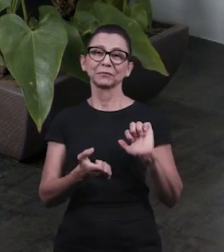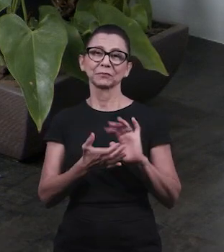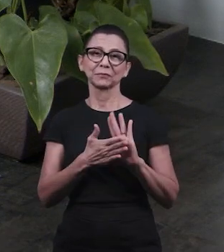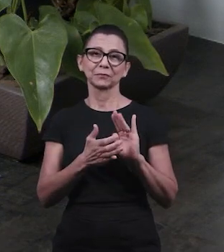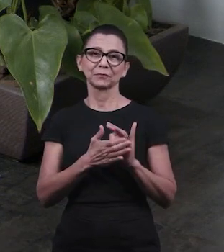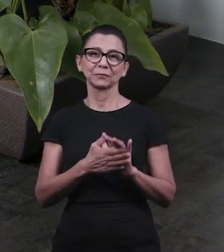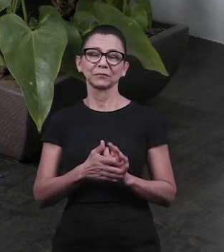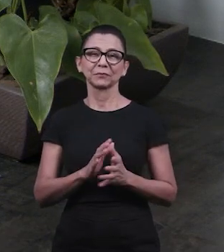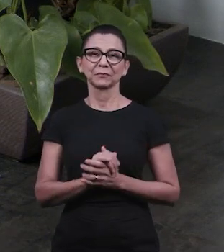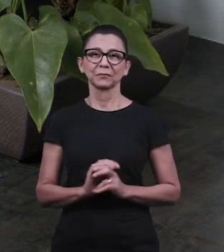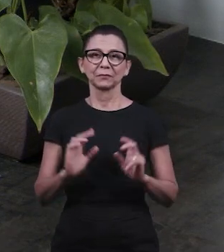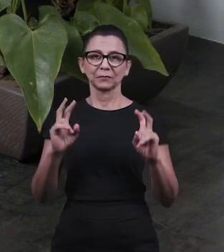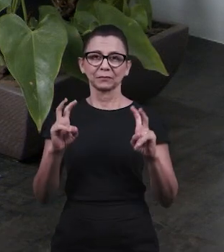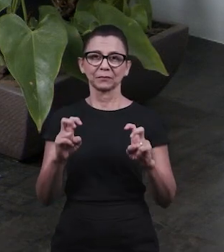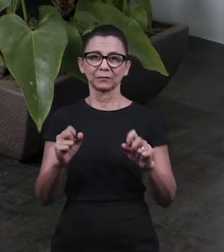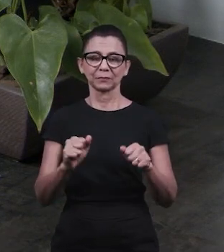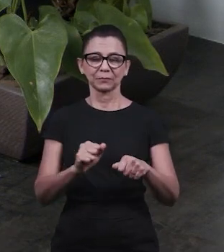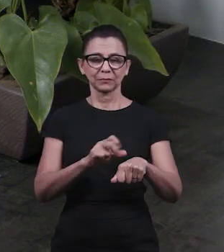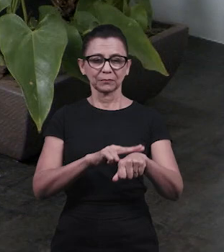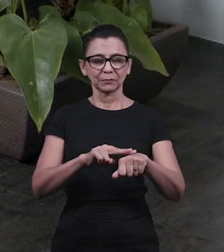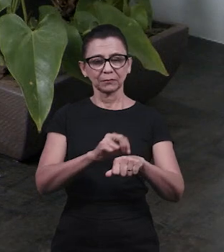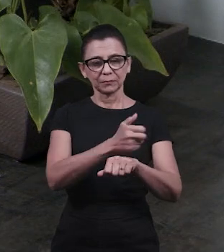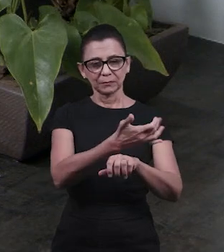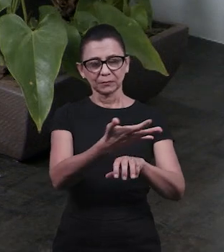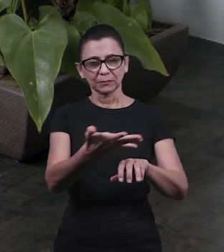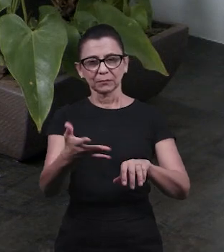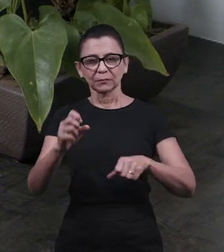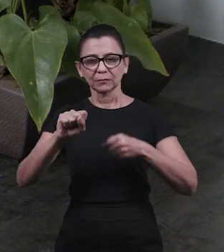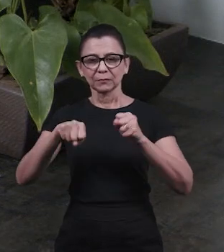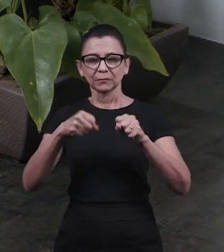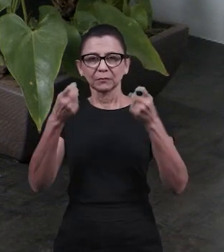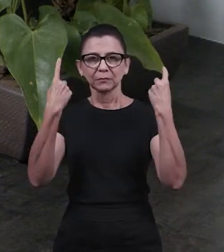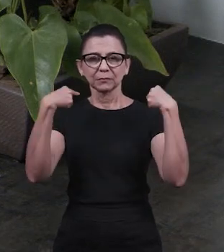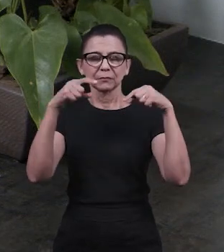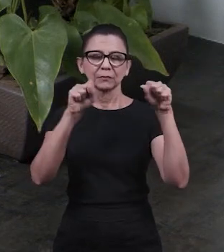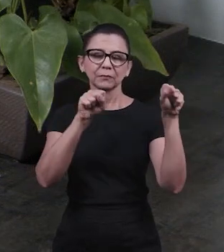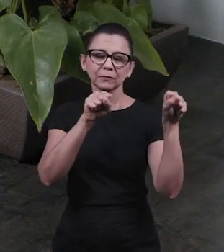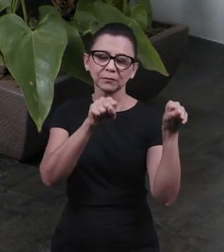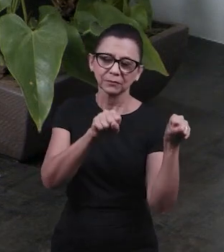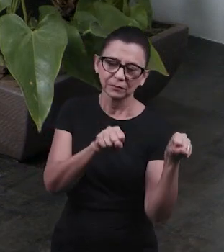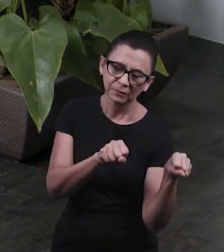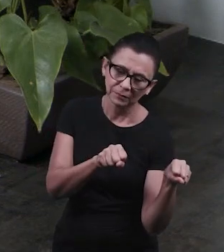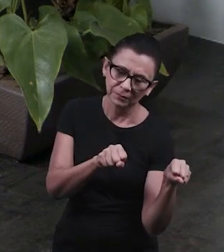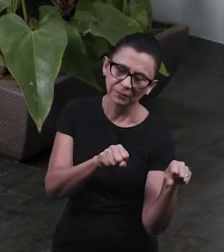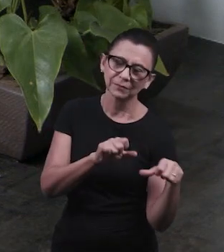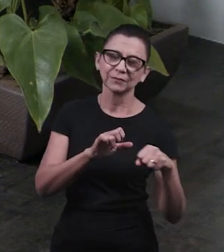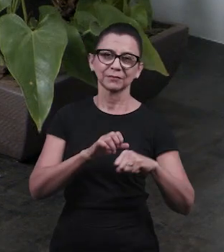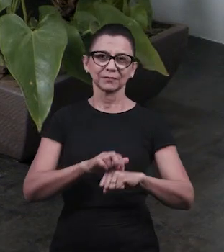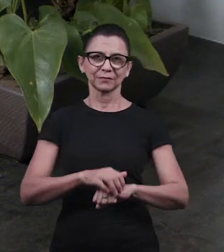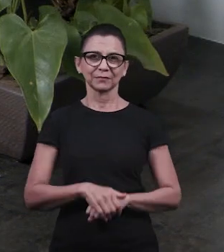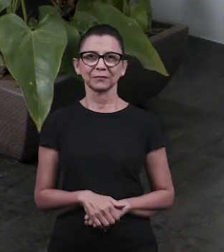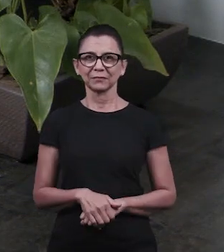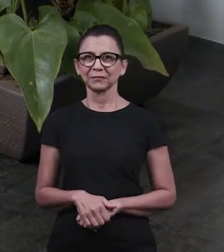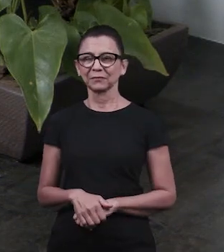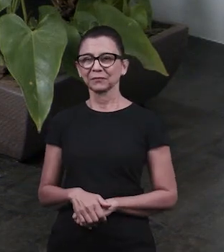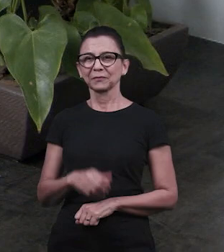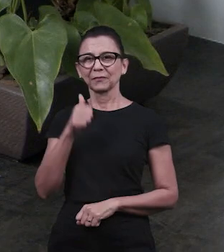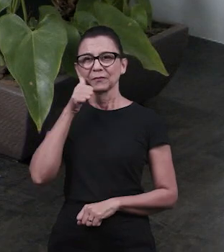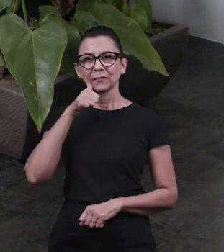называется «Расположившись на траве, счастливая овечка». Тетя Жанаина,